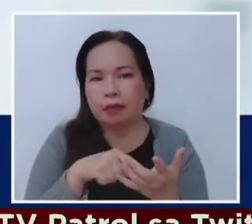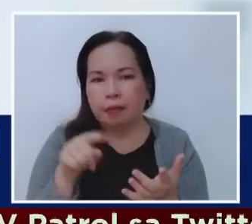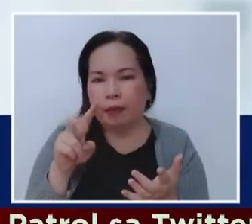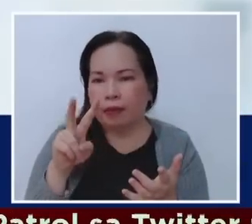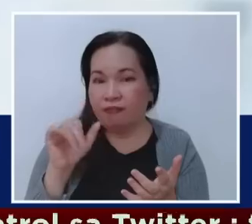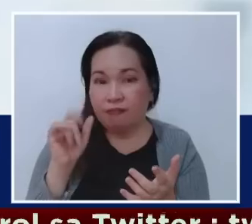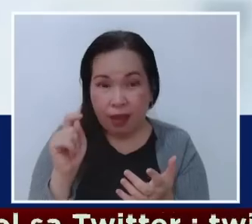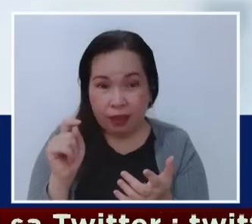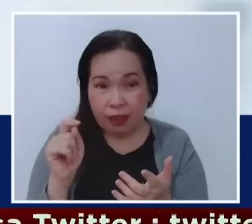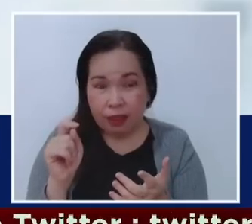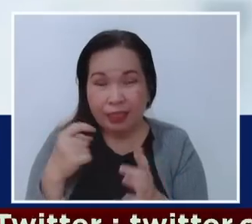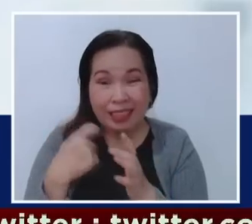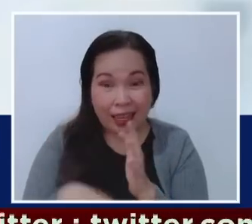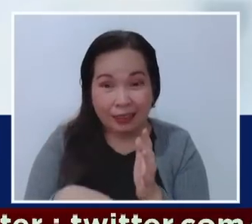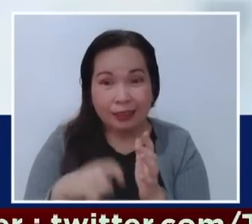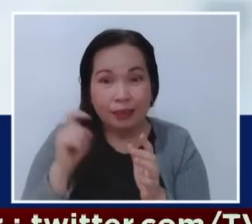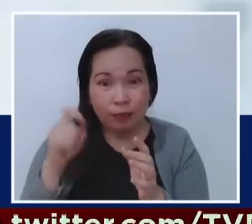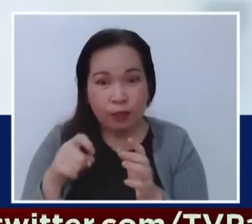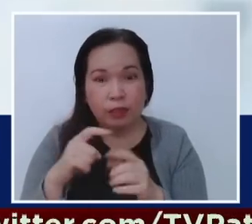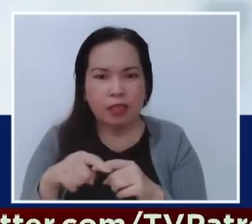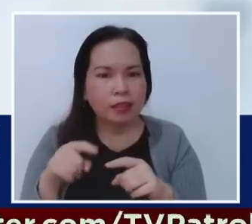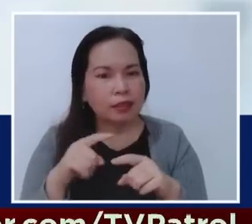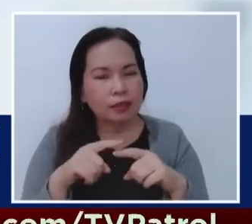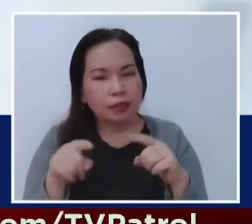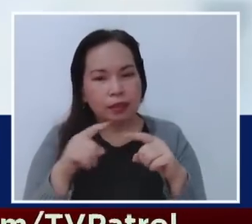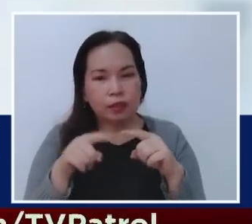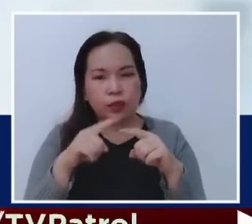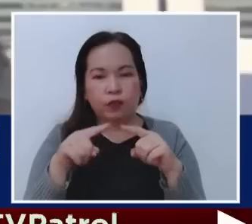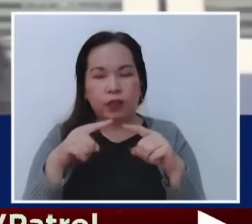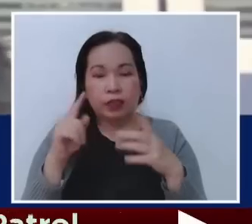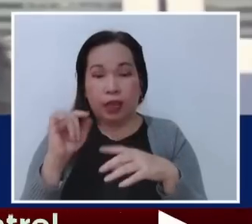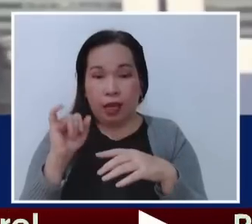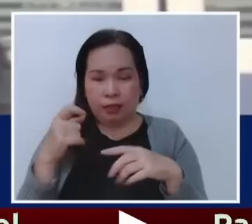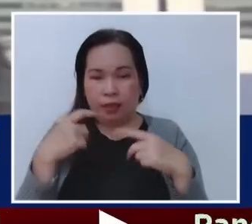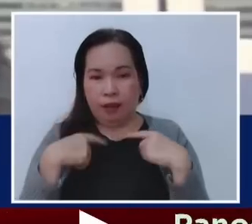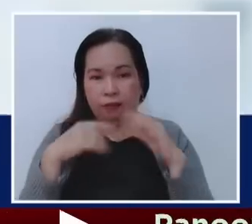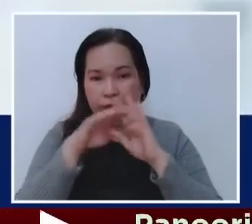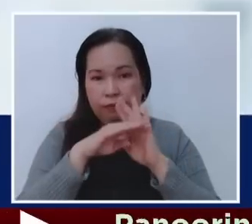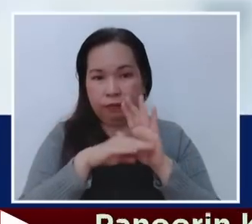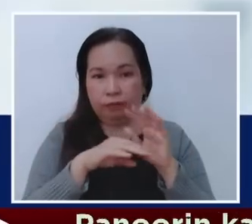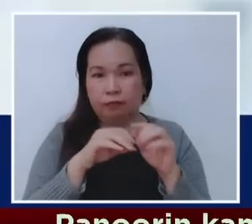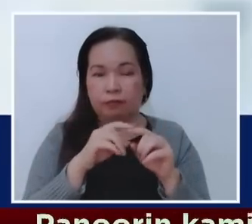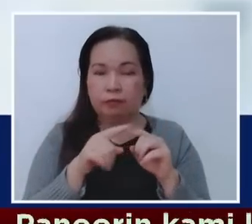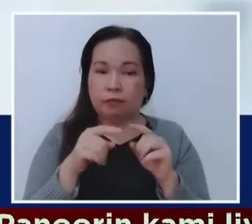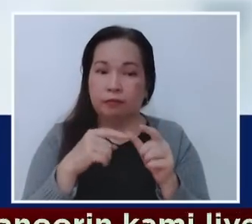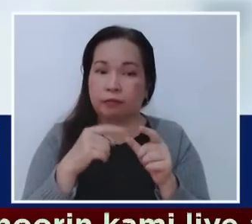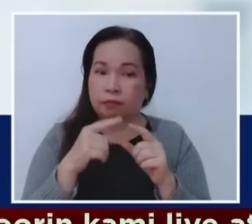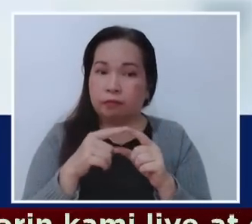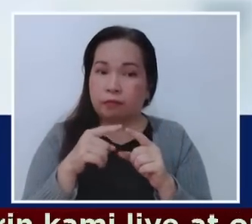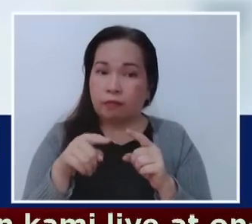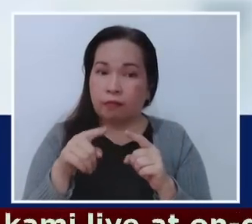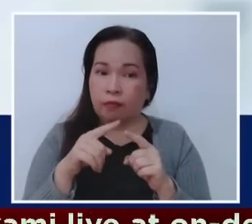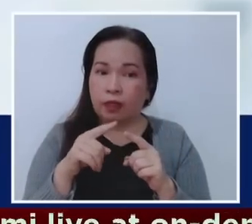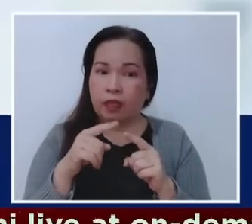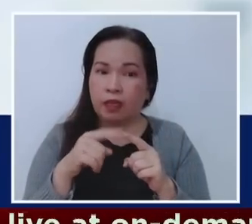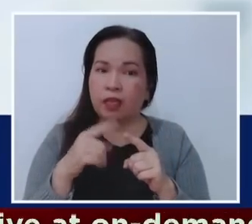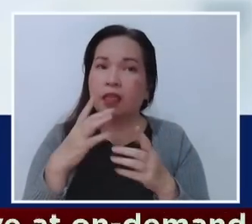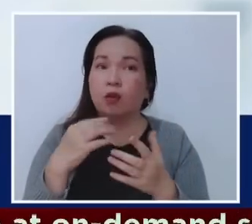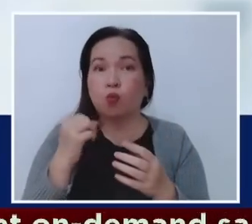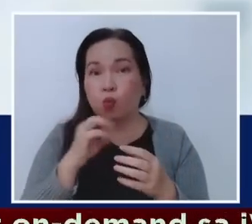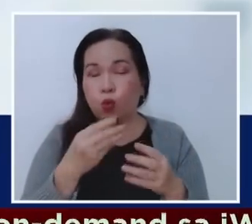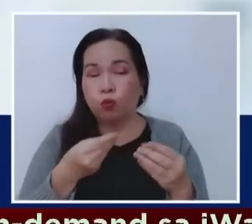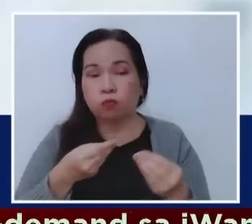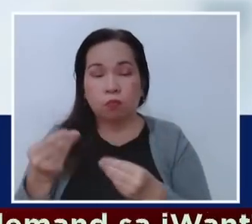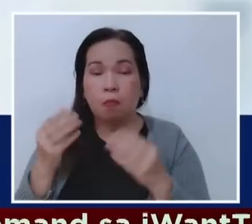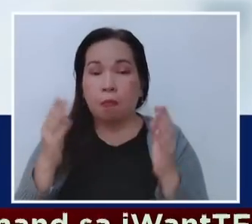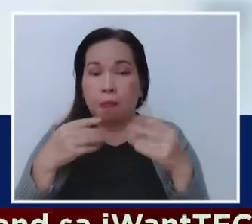tax, at kung ano pang mga income tax na napunta naman dapat sa mga public service, di ba?